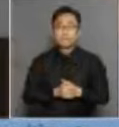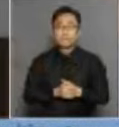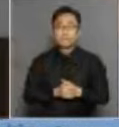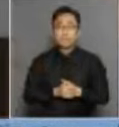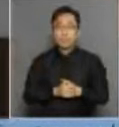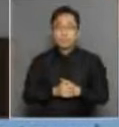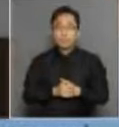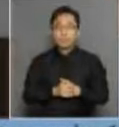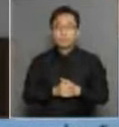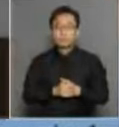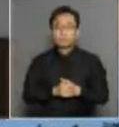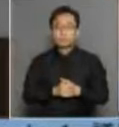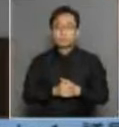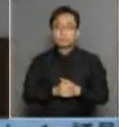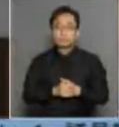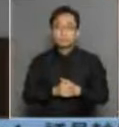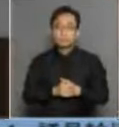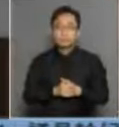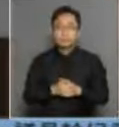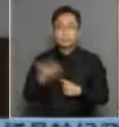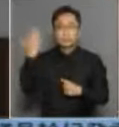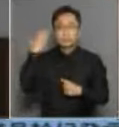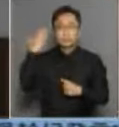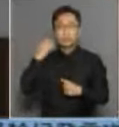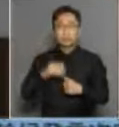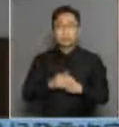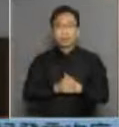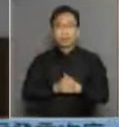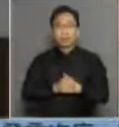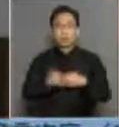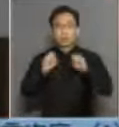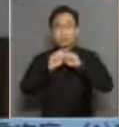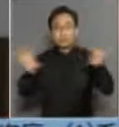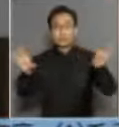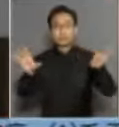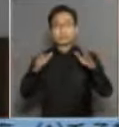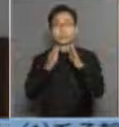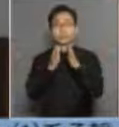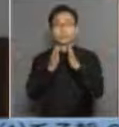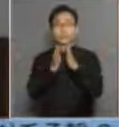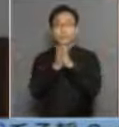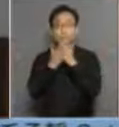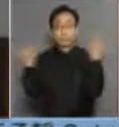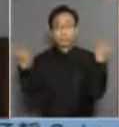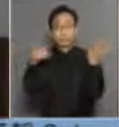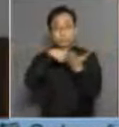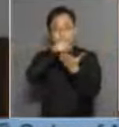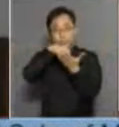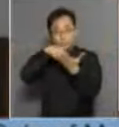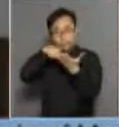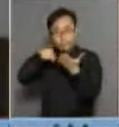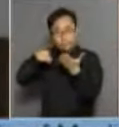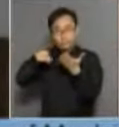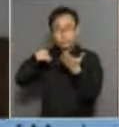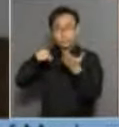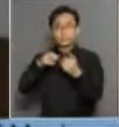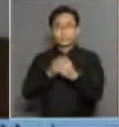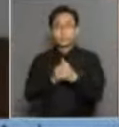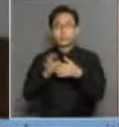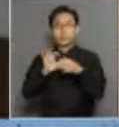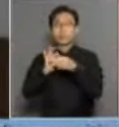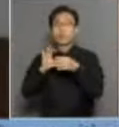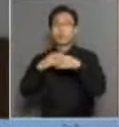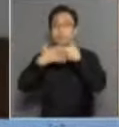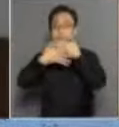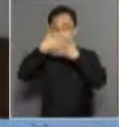他當時發表文章講呢、這個，即係呢個啊，梁振英咧發表一篇文就講房屋問題，呢、這個係